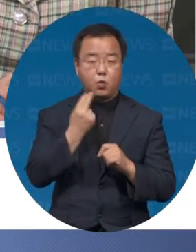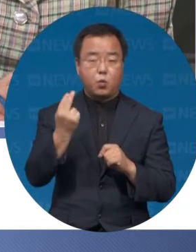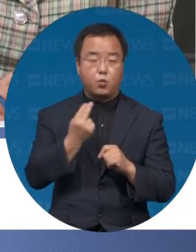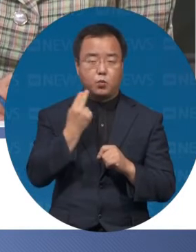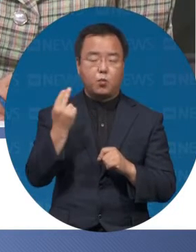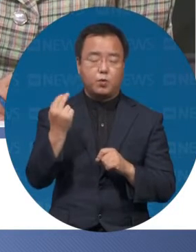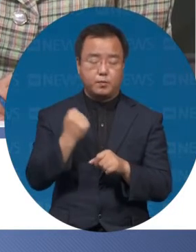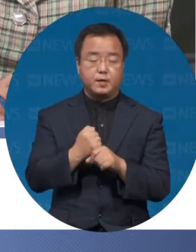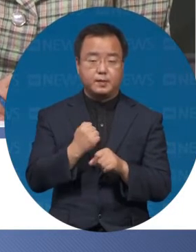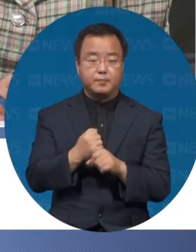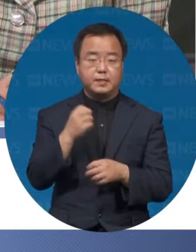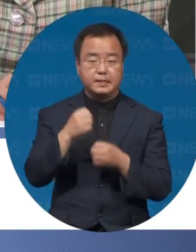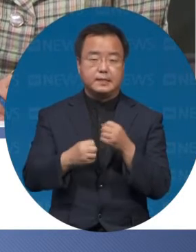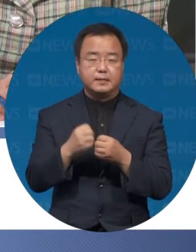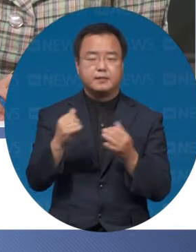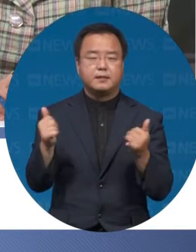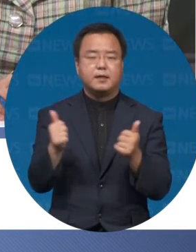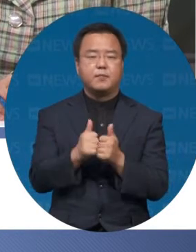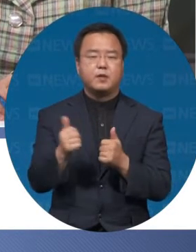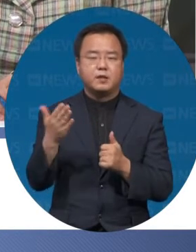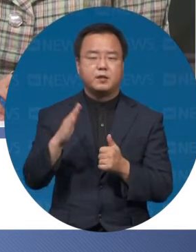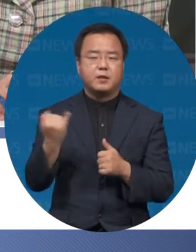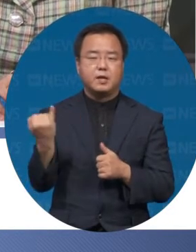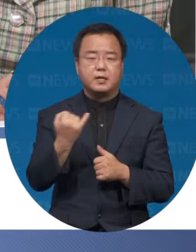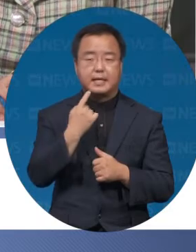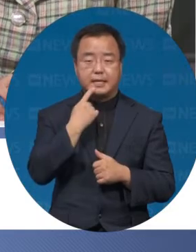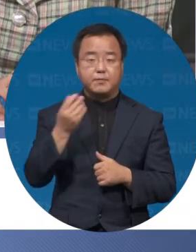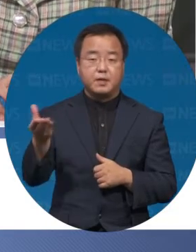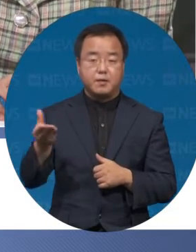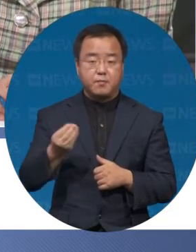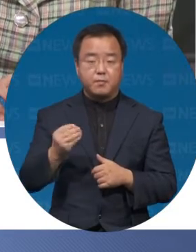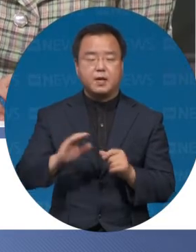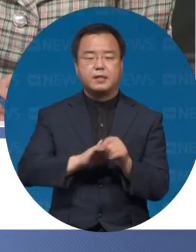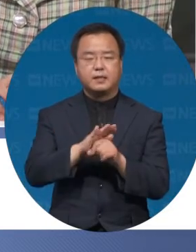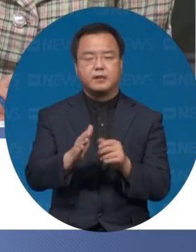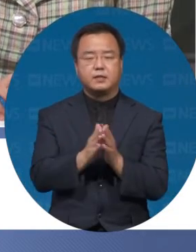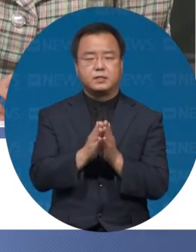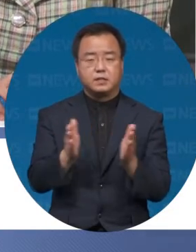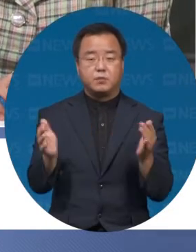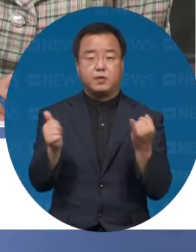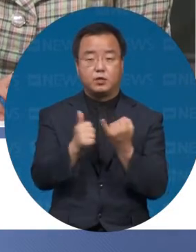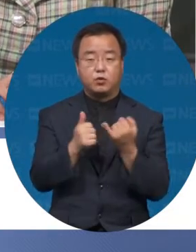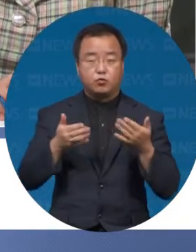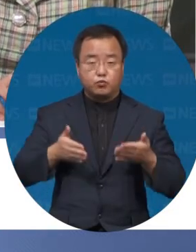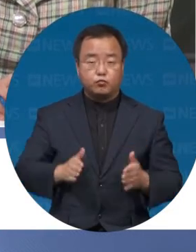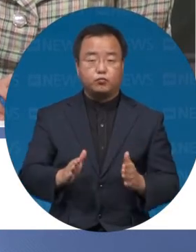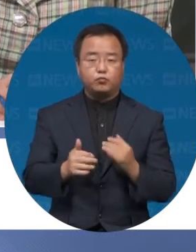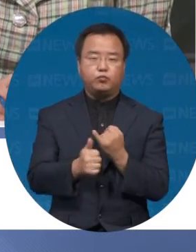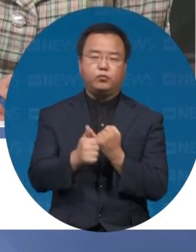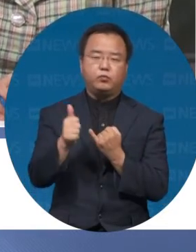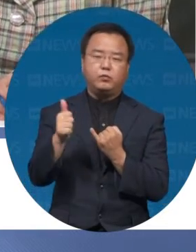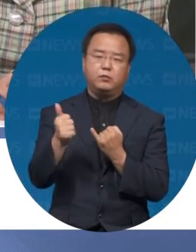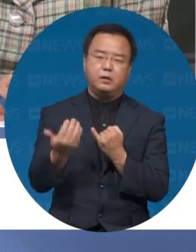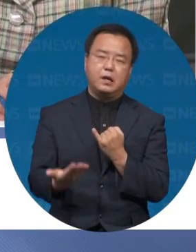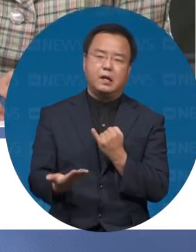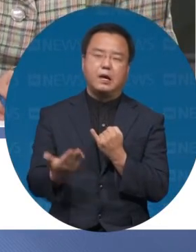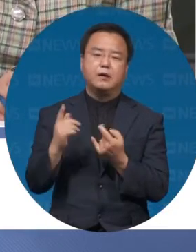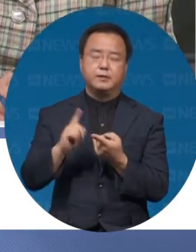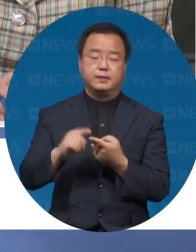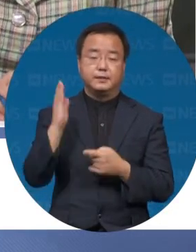시인은 남성이지만 이 시에서는 여성의 입을 빌려 사랑의 시작과 결혼, 출산, 그리고 배우자의 사망을